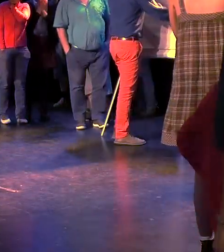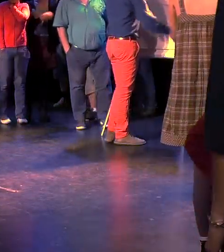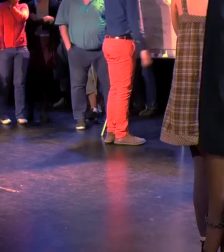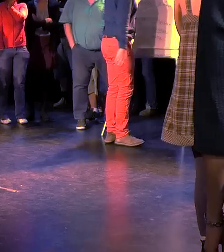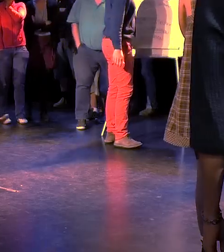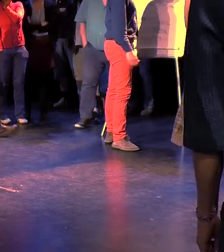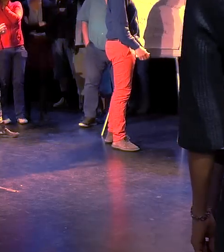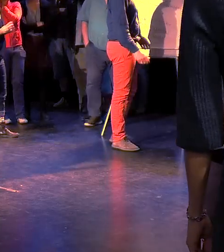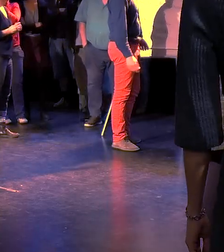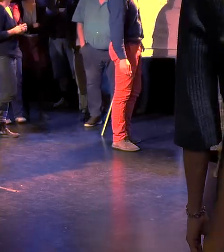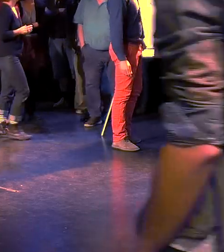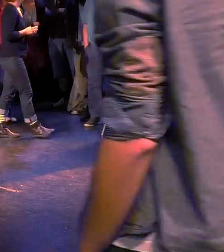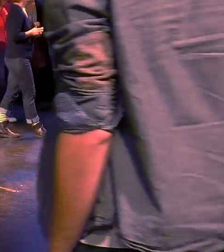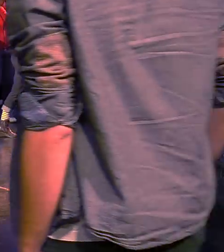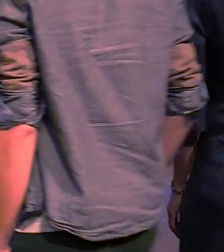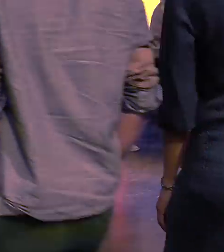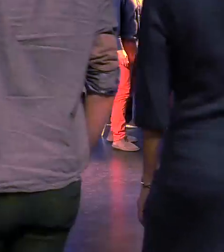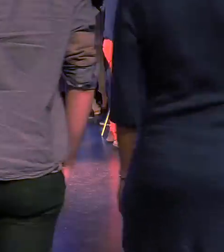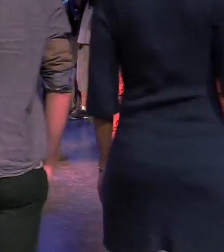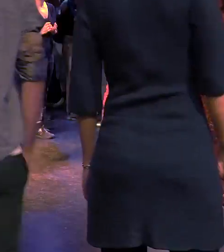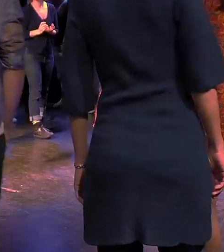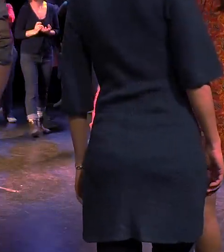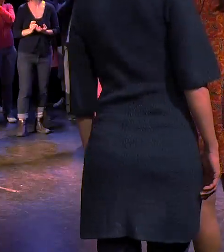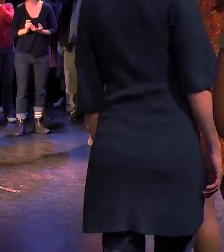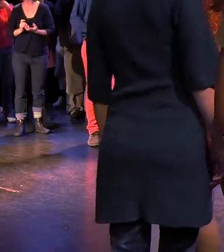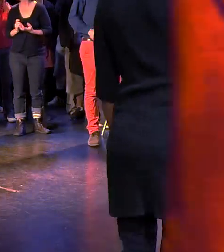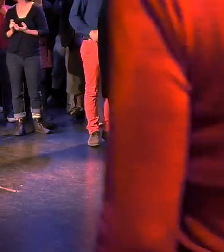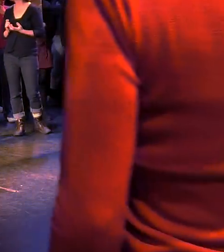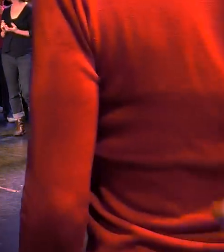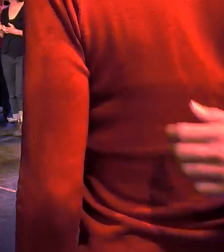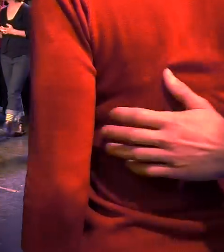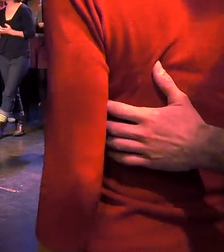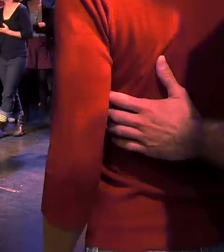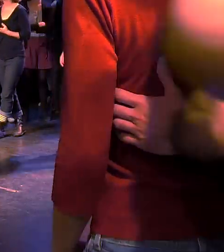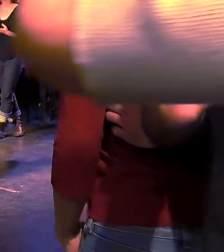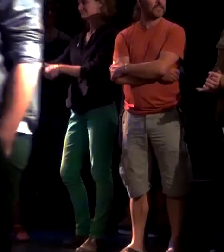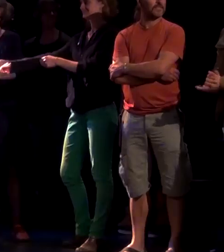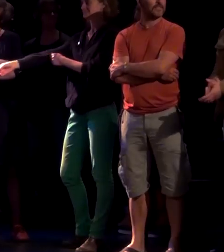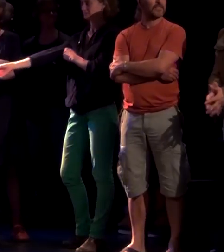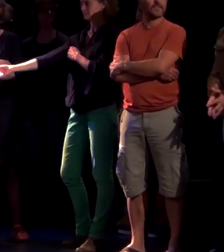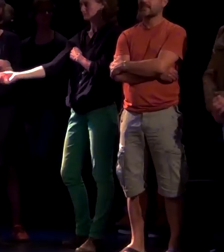Ouais, il fait chaud sur scène, vous avez froid, vous ? Là, ça va ? C'est bien, hein ? Ça va chaud ? Ok, super, merci.